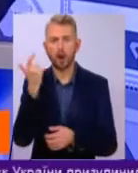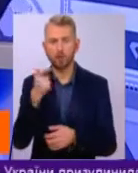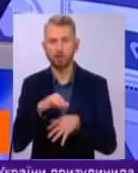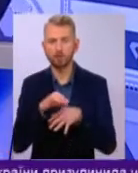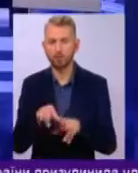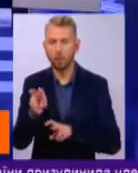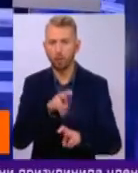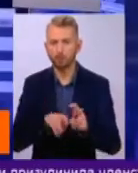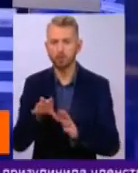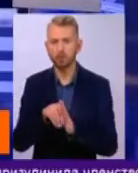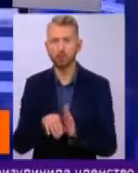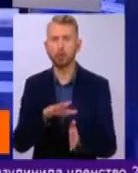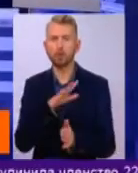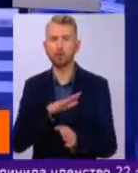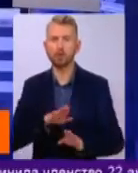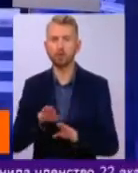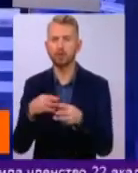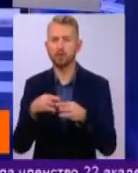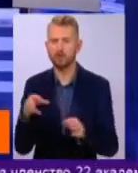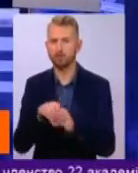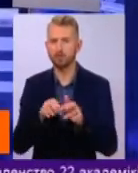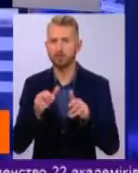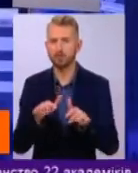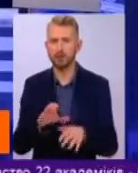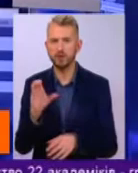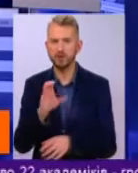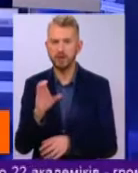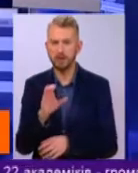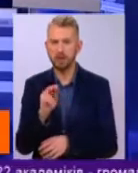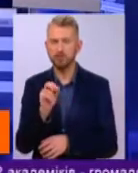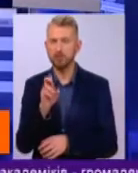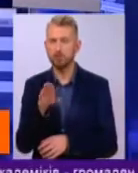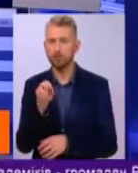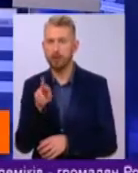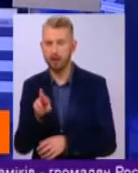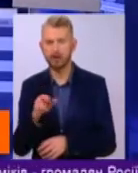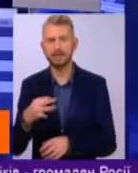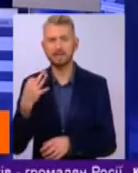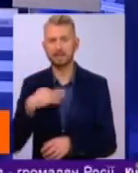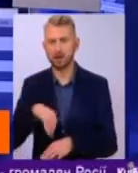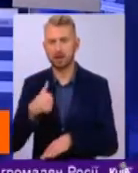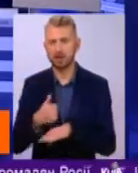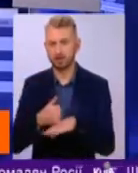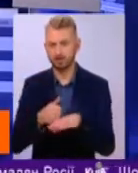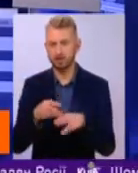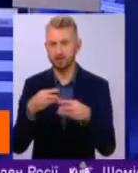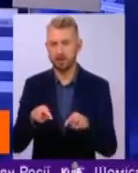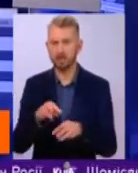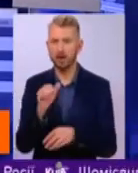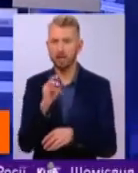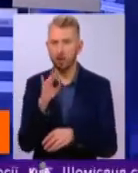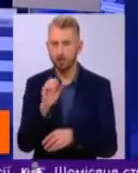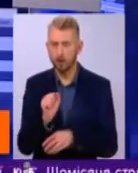провели обшуки у колишнього заступника міністра внутрішніх справ Сергія Чеботаря та сина глави відомства Арсена Авакова